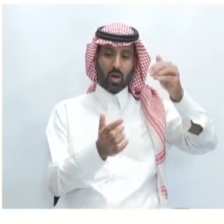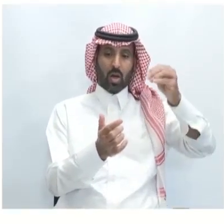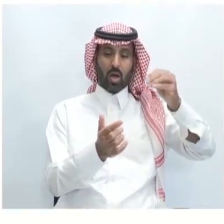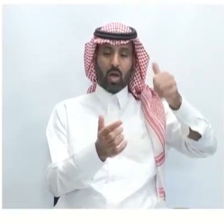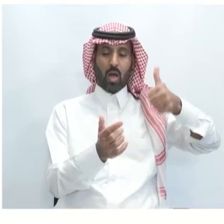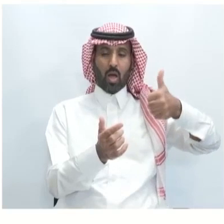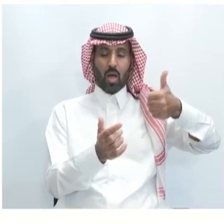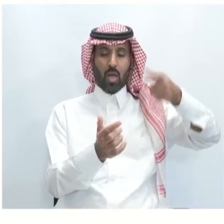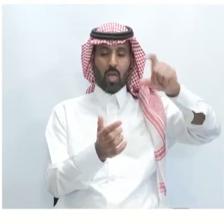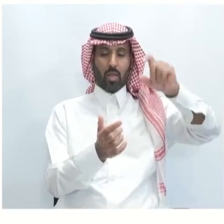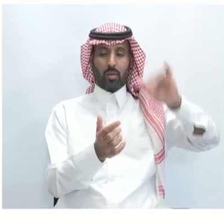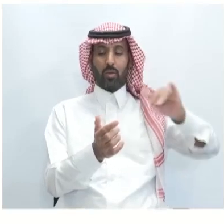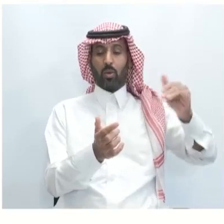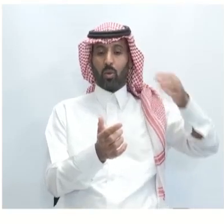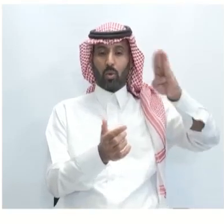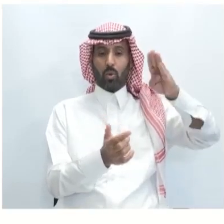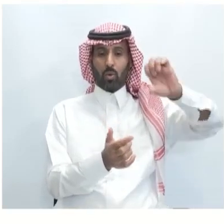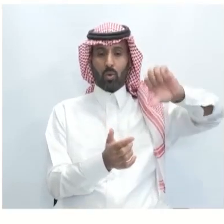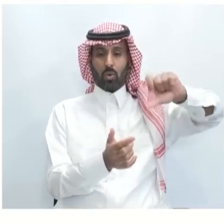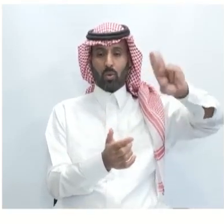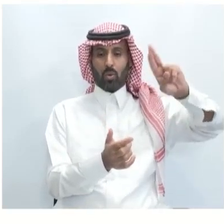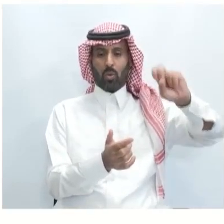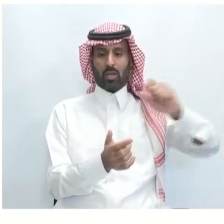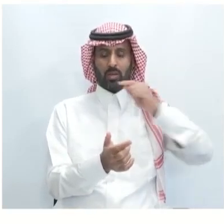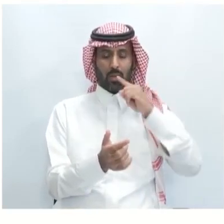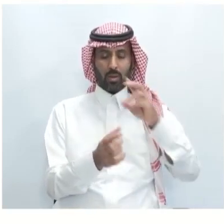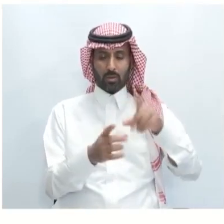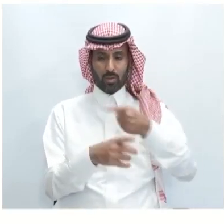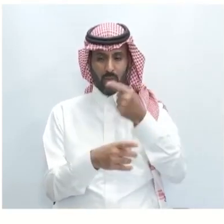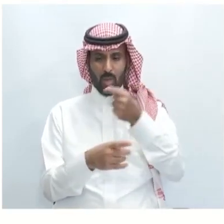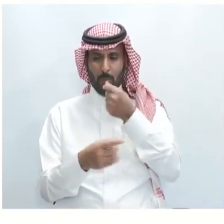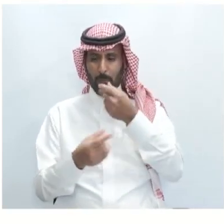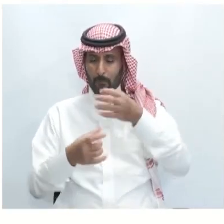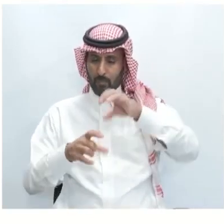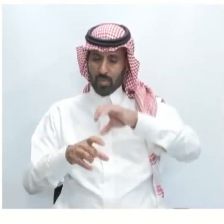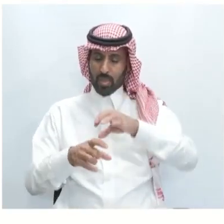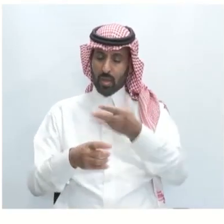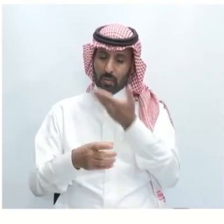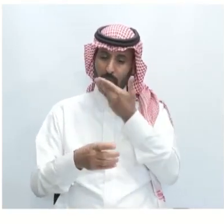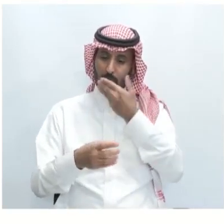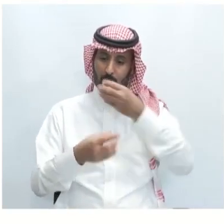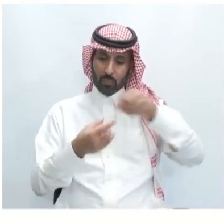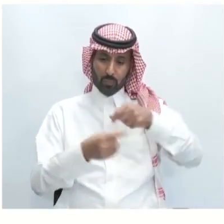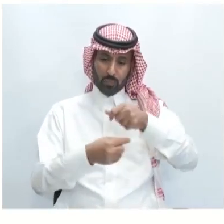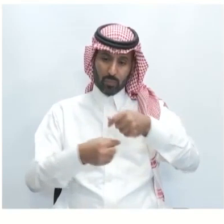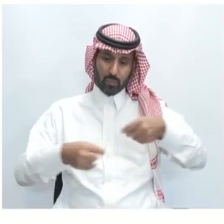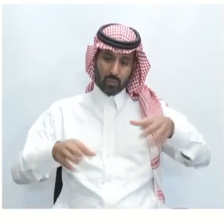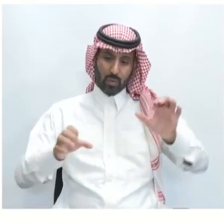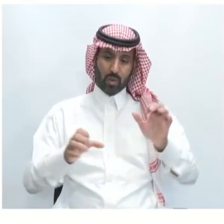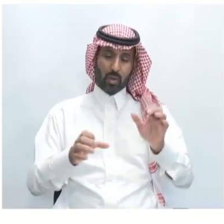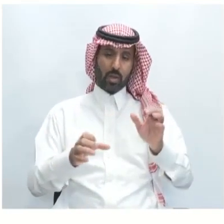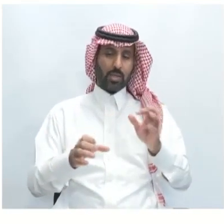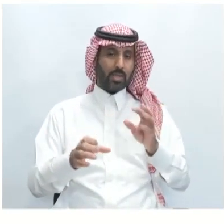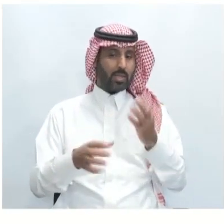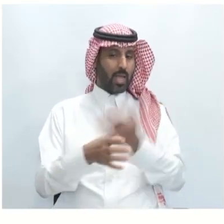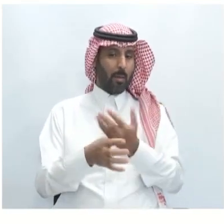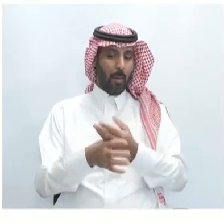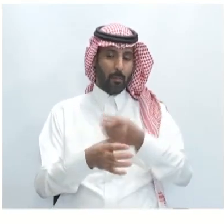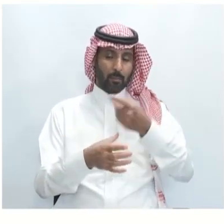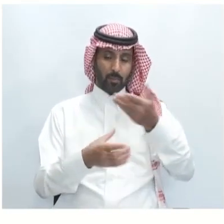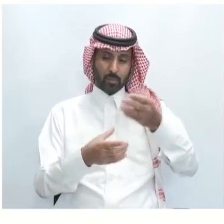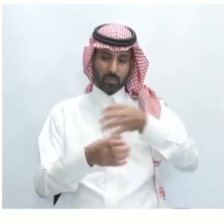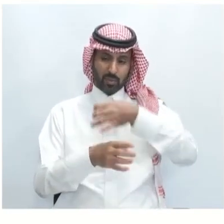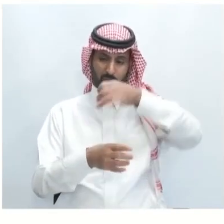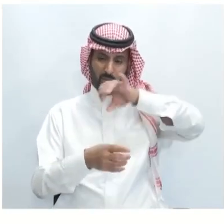كيتوني ايضا بالنسبه للذوبان طبعا هي تذوب في الماء ما السبب في ذوبانها في الماء ماذا